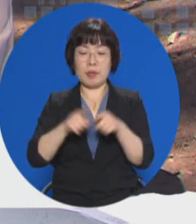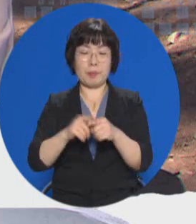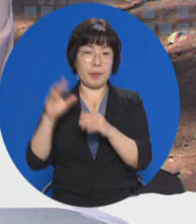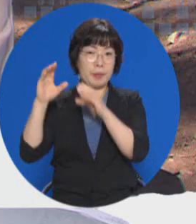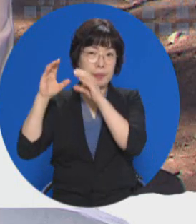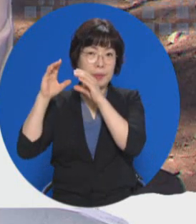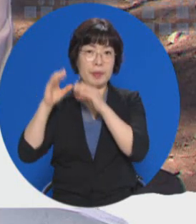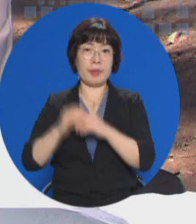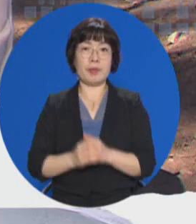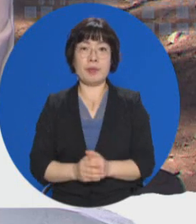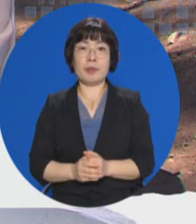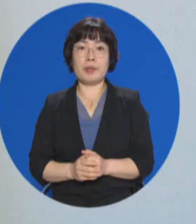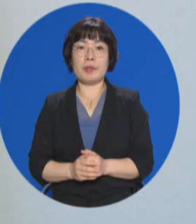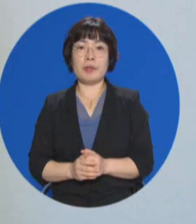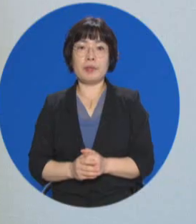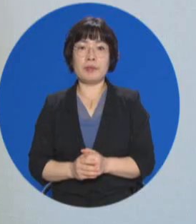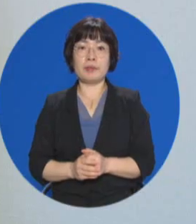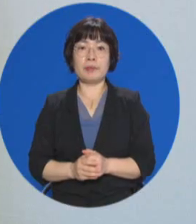들어봤습니다.